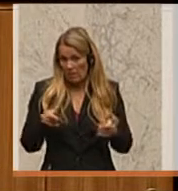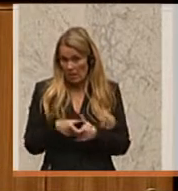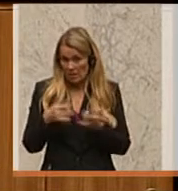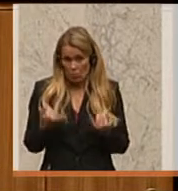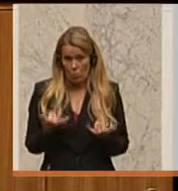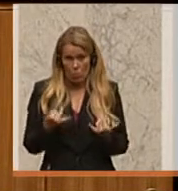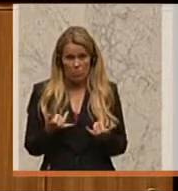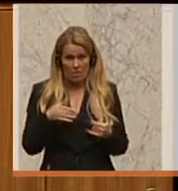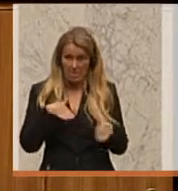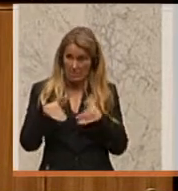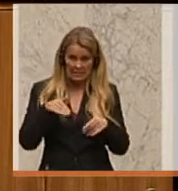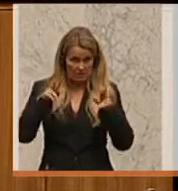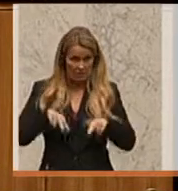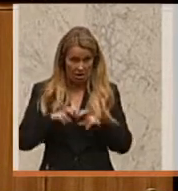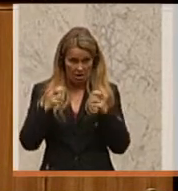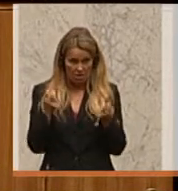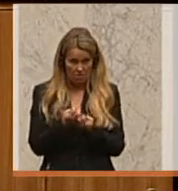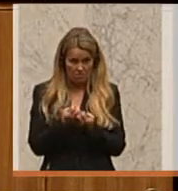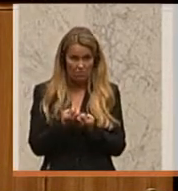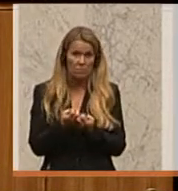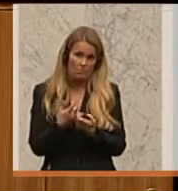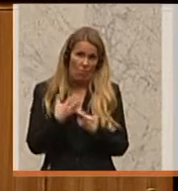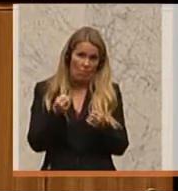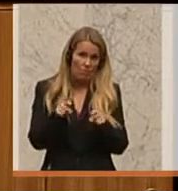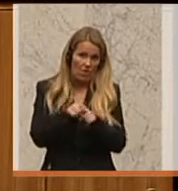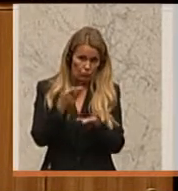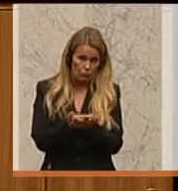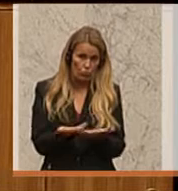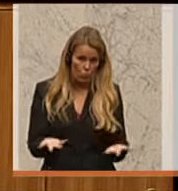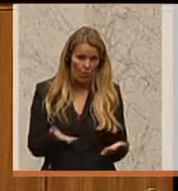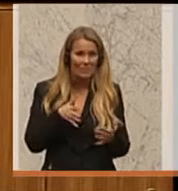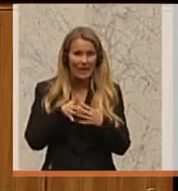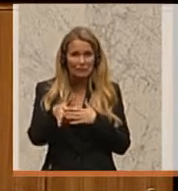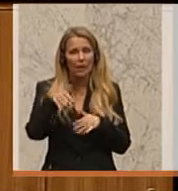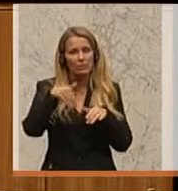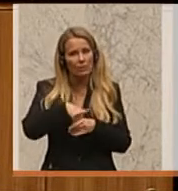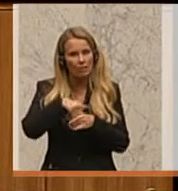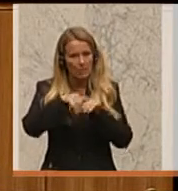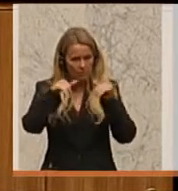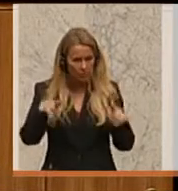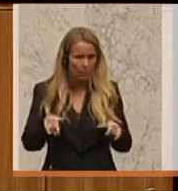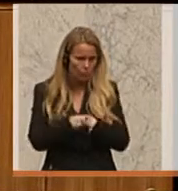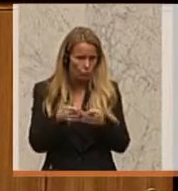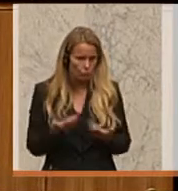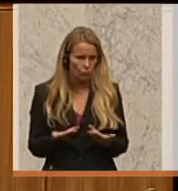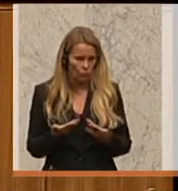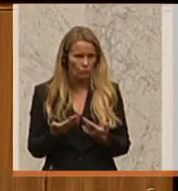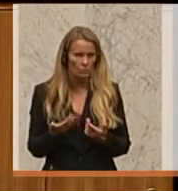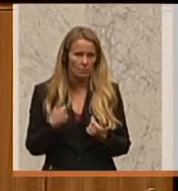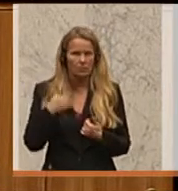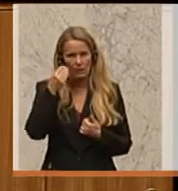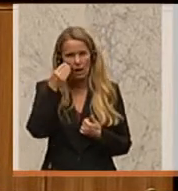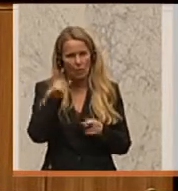den Ministerrat gegangen ist, gilt. Ich glaube, dass die Transparenzdatenbank ein solches ist. Ich glaube auch, dass das